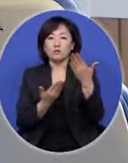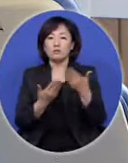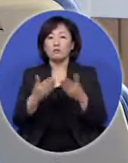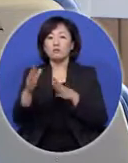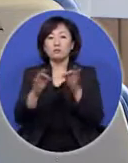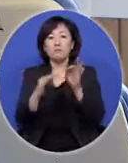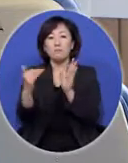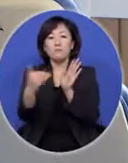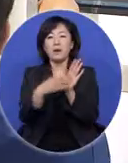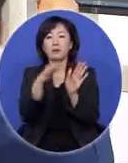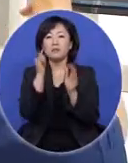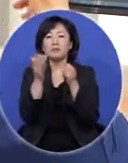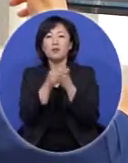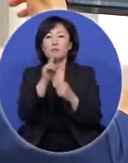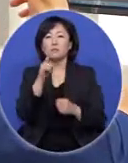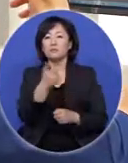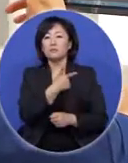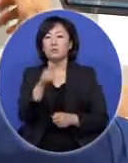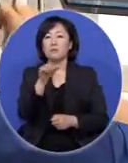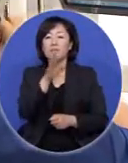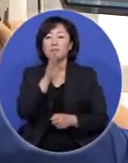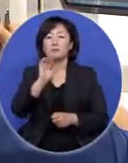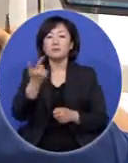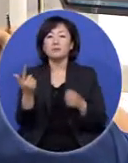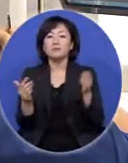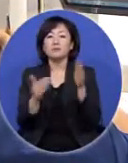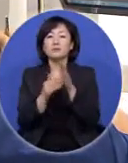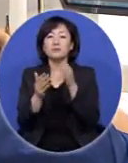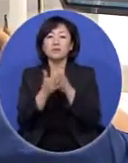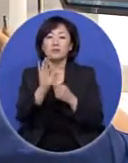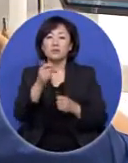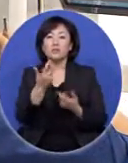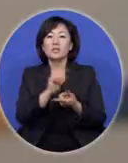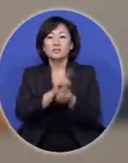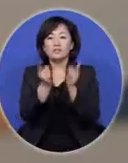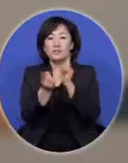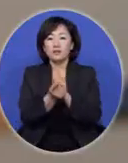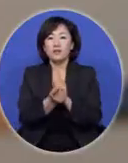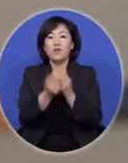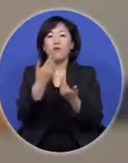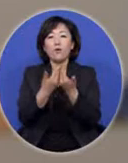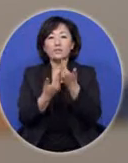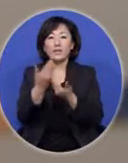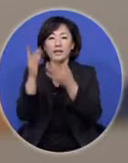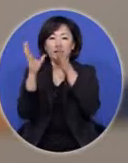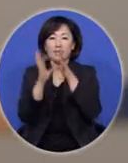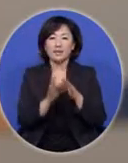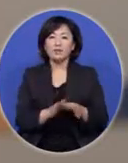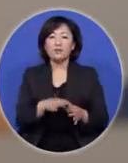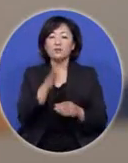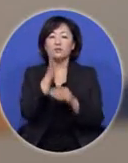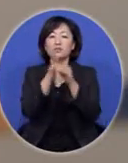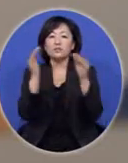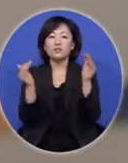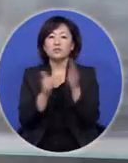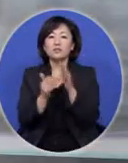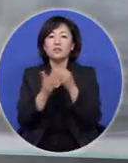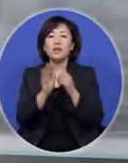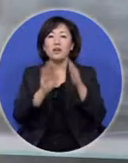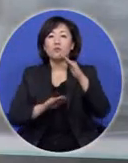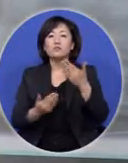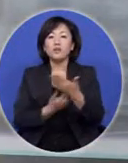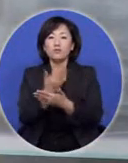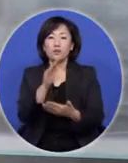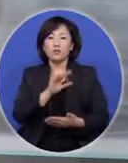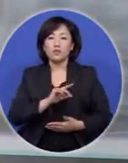것은 정말로 부당하고. 치과의사회와 유디치과 사이의 공방이 다시 뜨거워지고 있는 가운데 공정위의